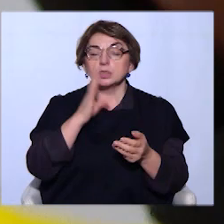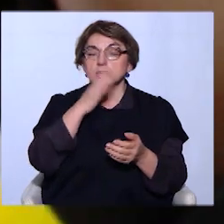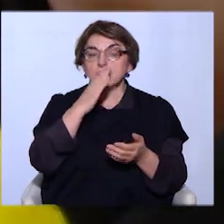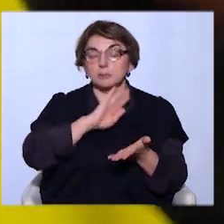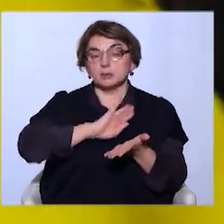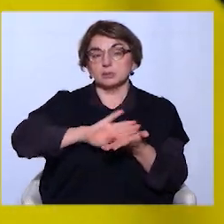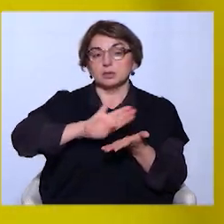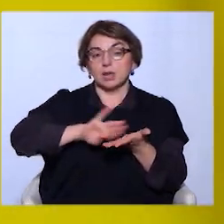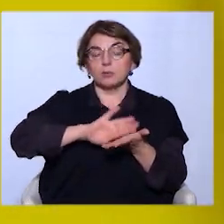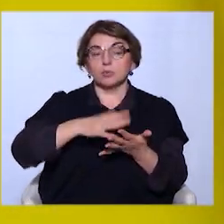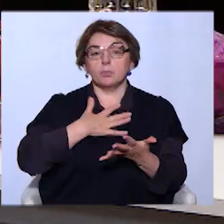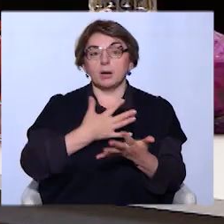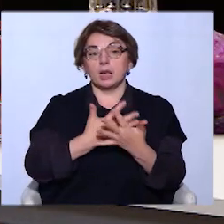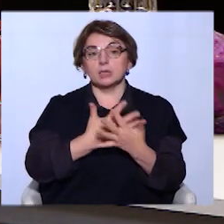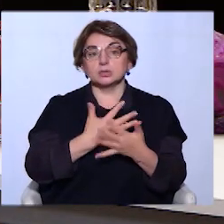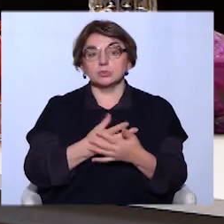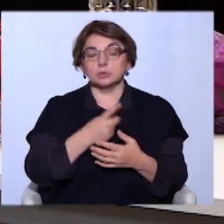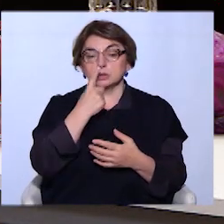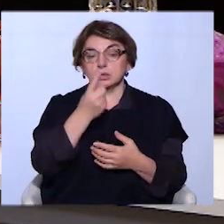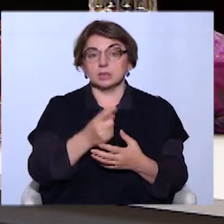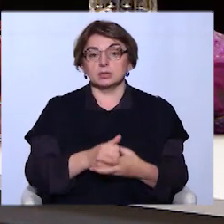აქტიური გამოყოფა, ნახეთ.